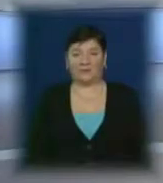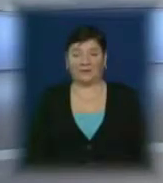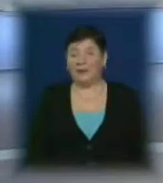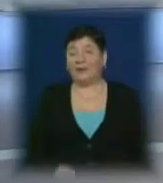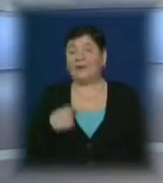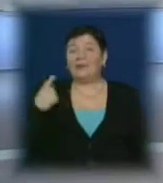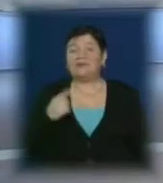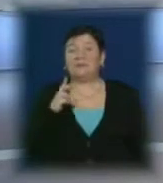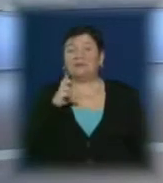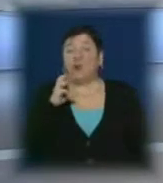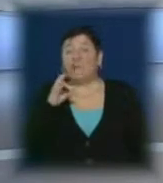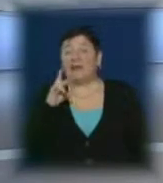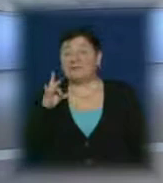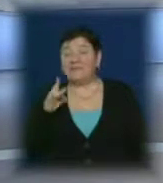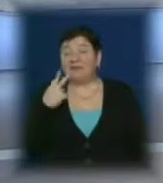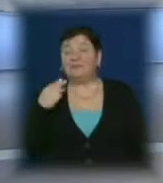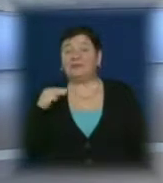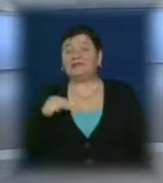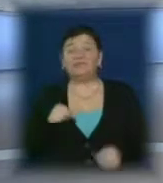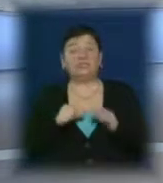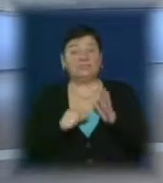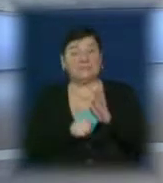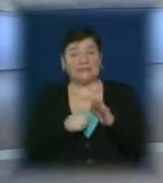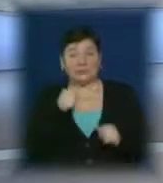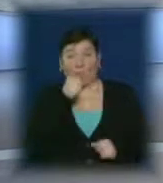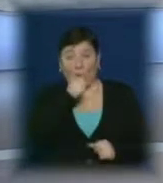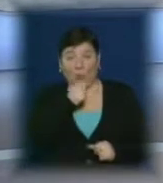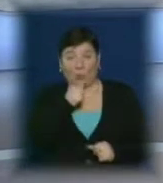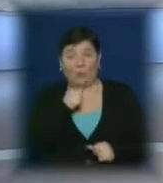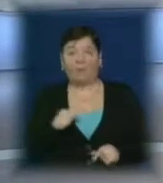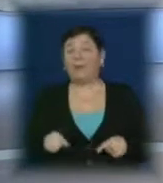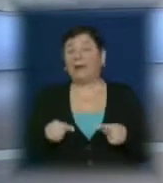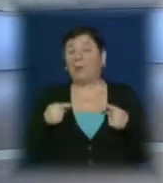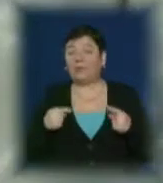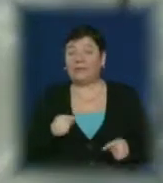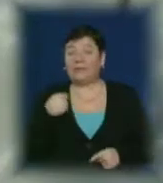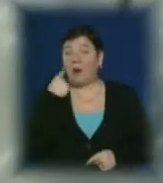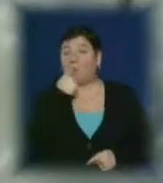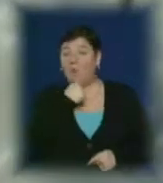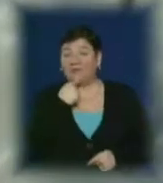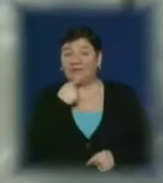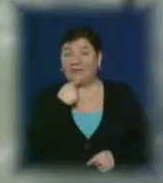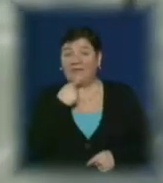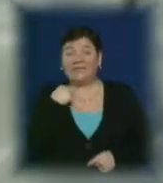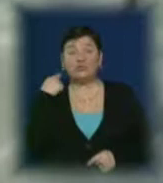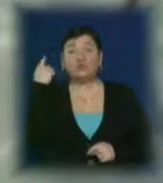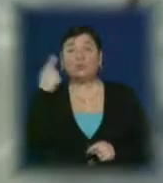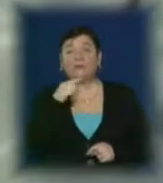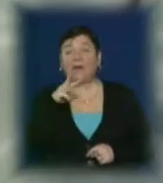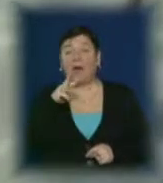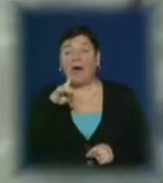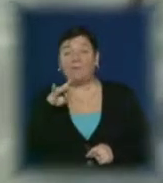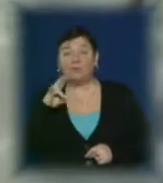З 1 березня 2016 року телеканал ТИСА-1 переходить на мовлення із супутника АМОС.